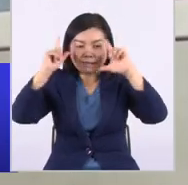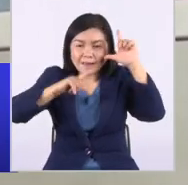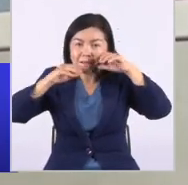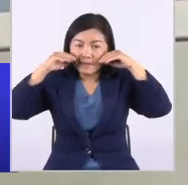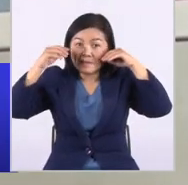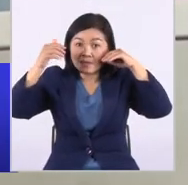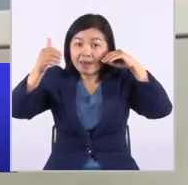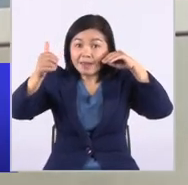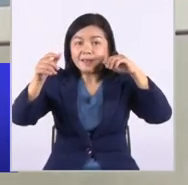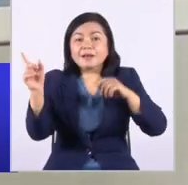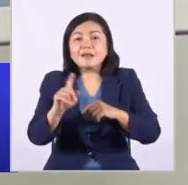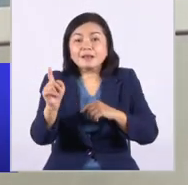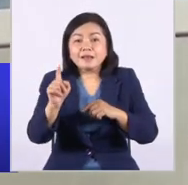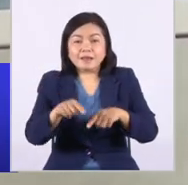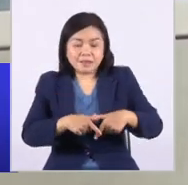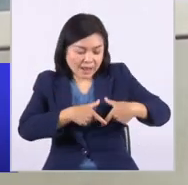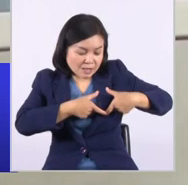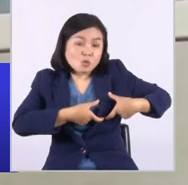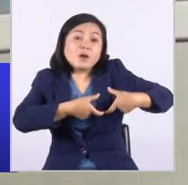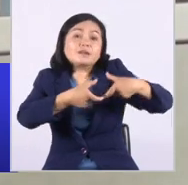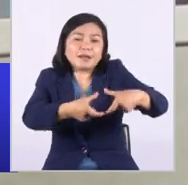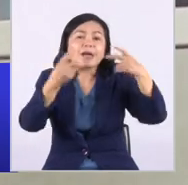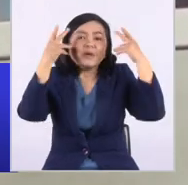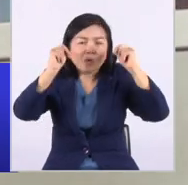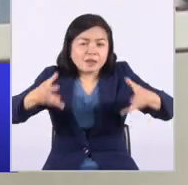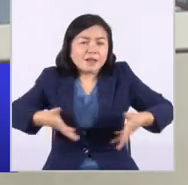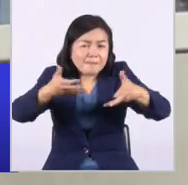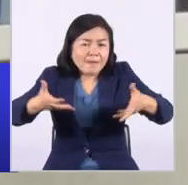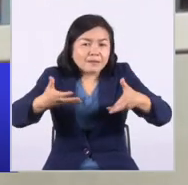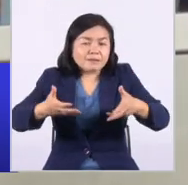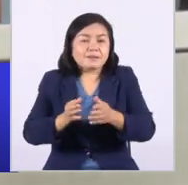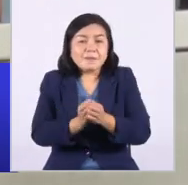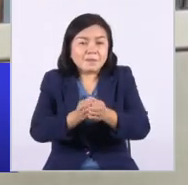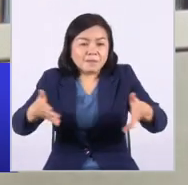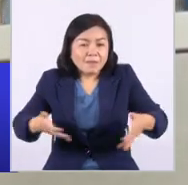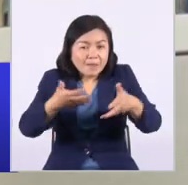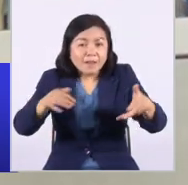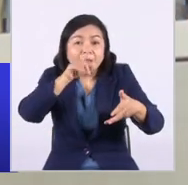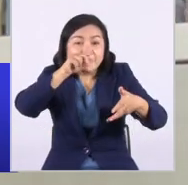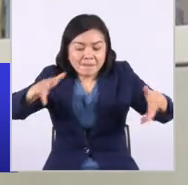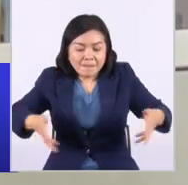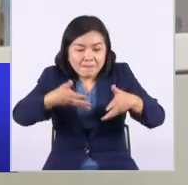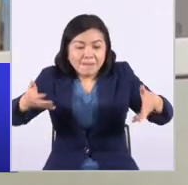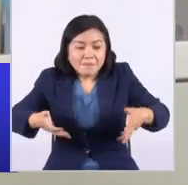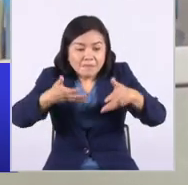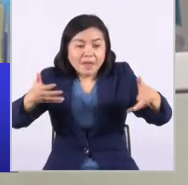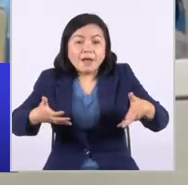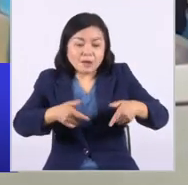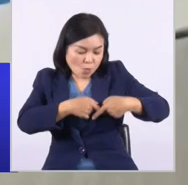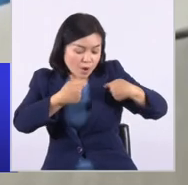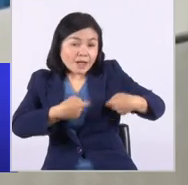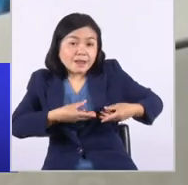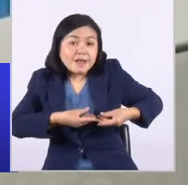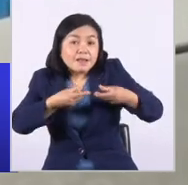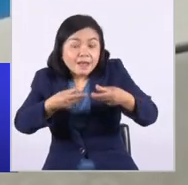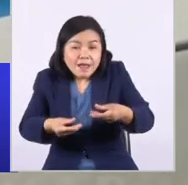ศษตรงกะเพราไก่ใส่หัวใจนายก นายกบอกว่าเนี่ยนะผัดกะเพราไก่เนี่ยนะครับเนี่ยใส่หัวใจไปด้วยเวลาเ